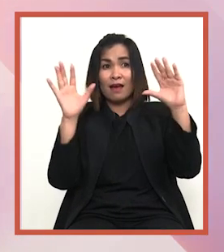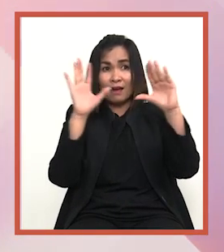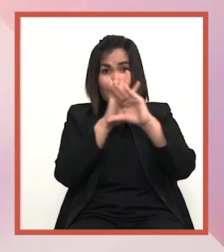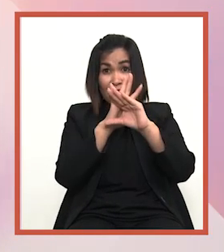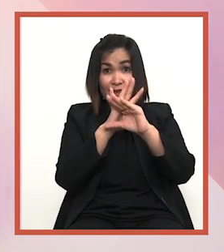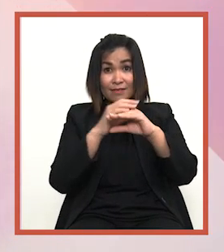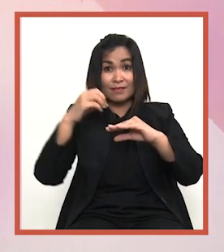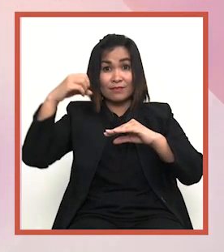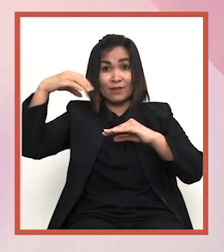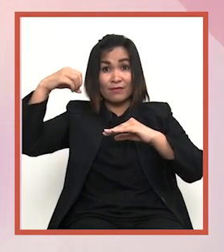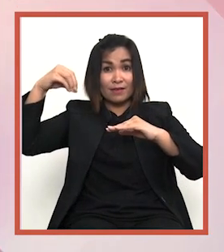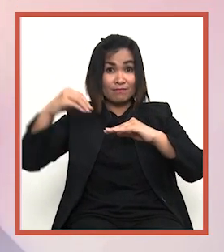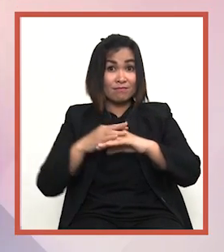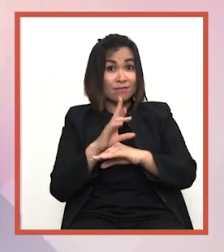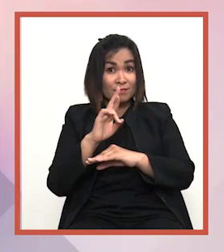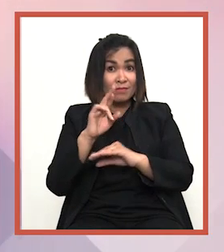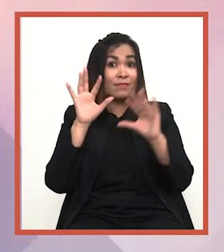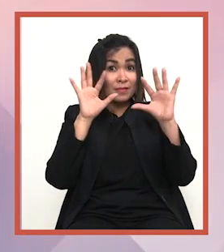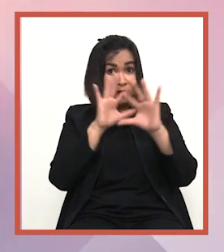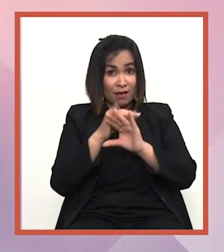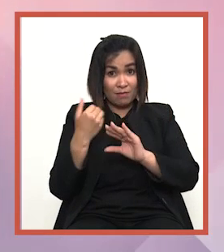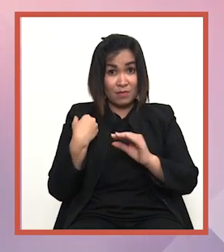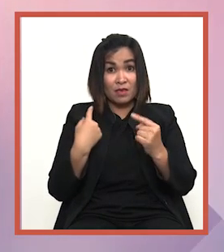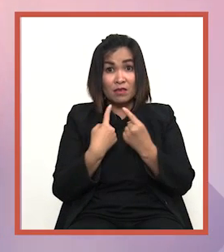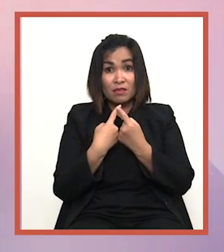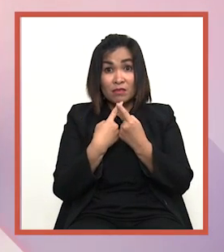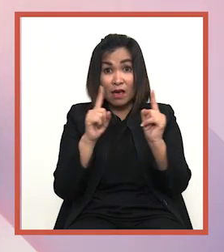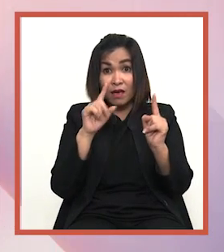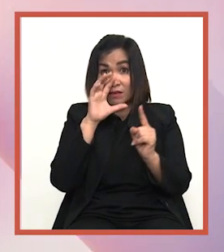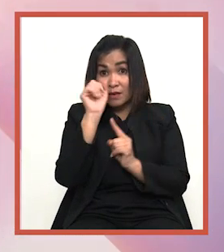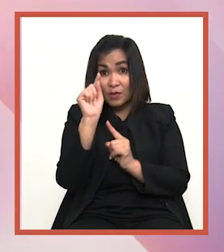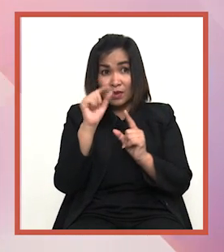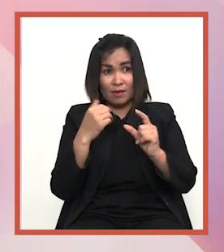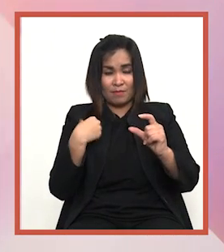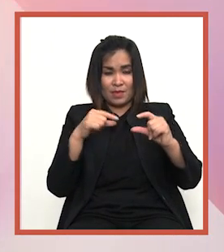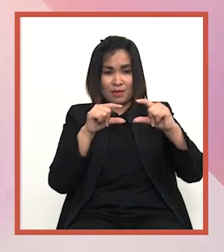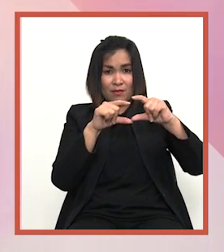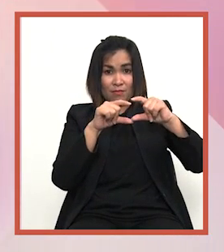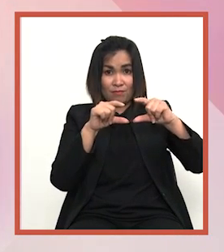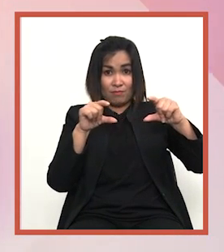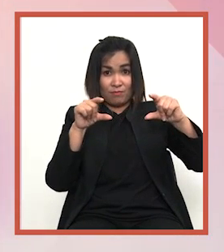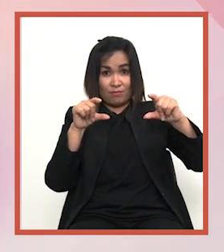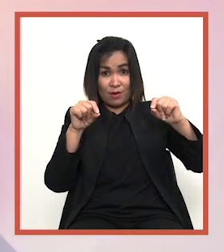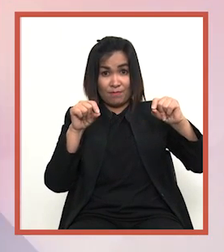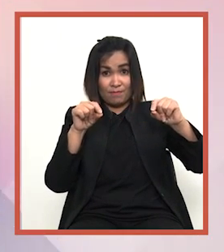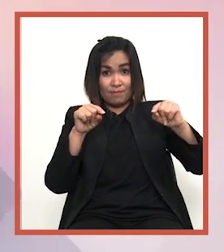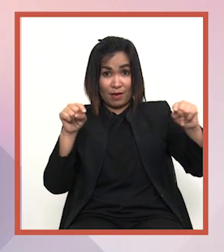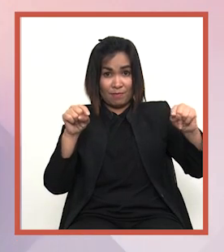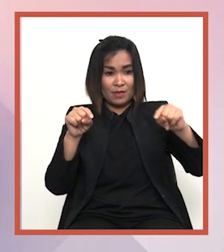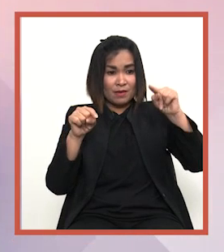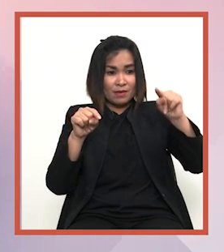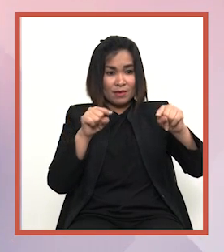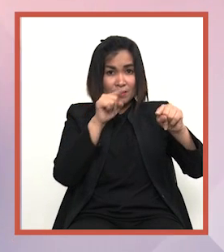ความต้านทานนะครับเพียงแต่ว่ามีขีดนะครับอยู่ในตัวสัญลักษณ์นะครับนะ